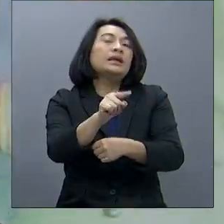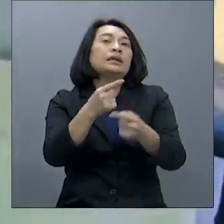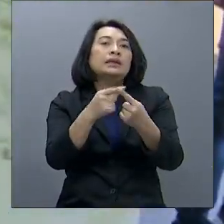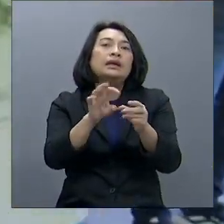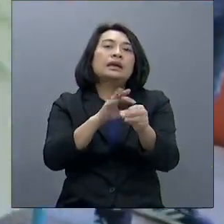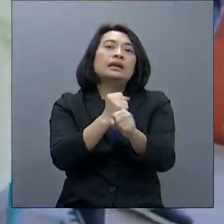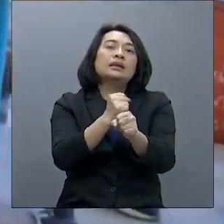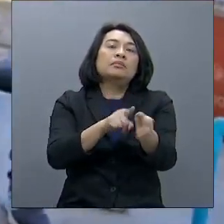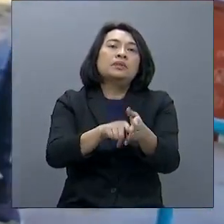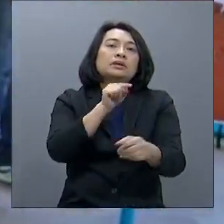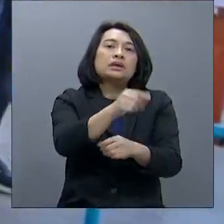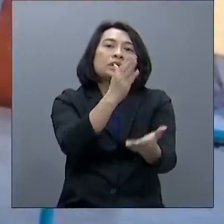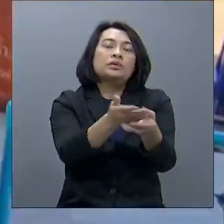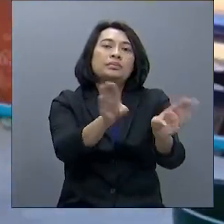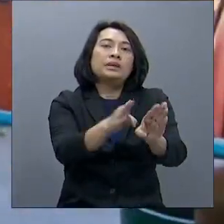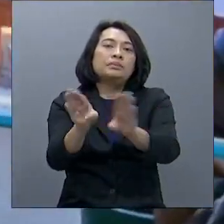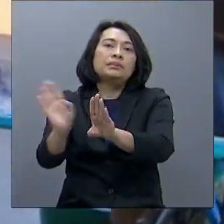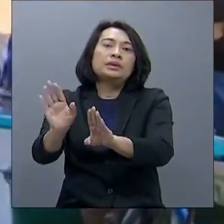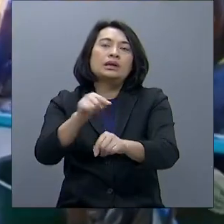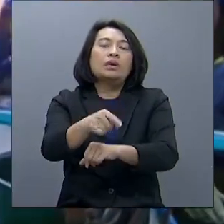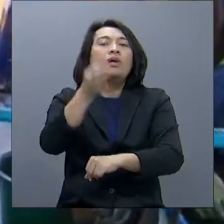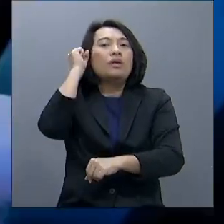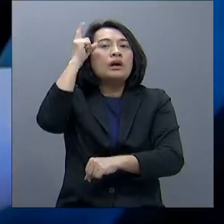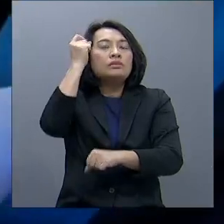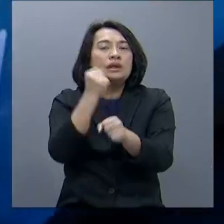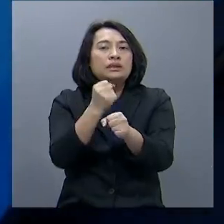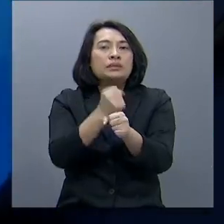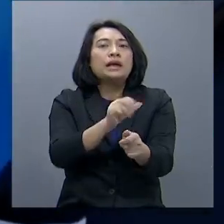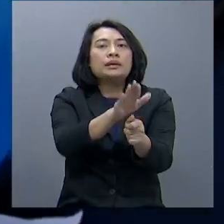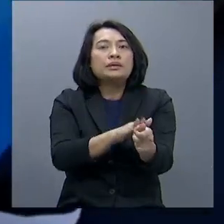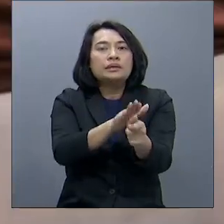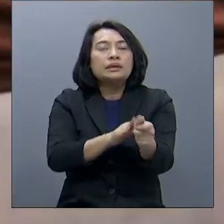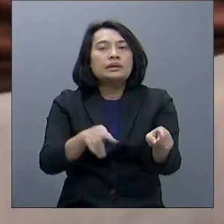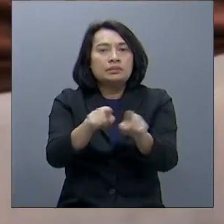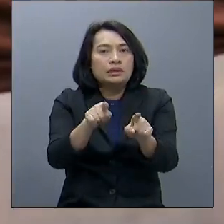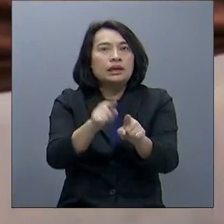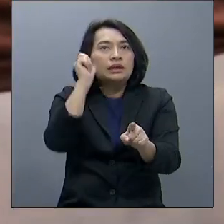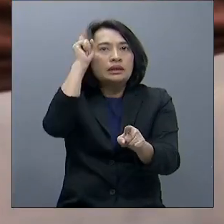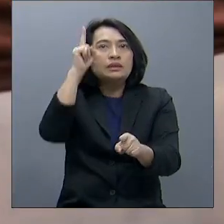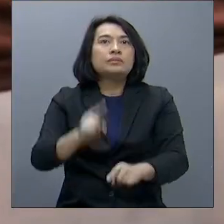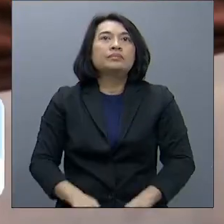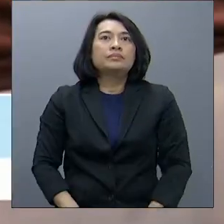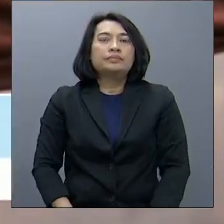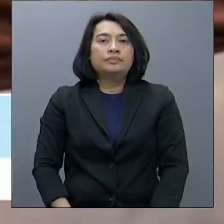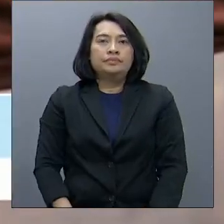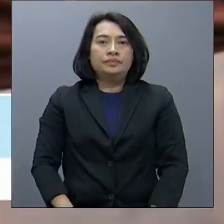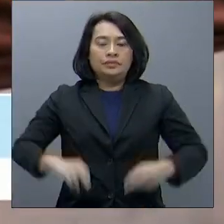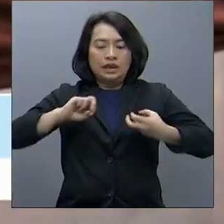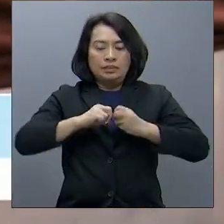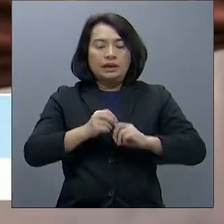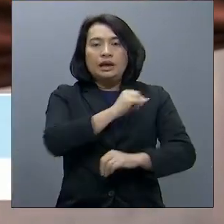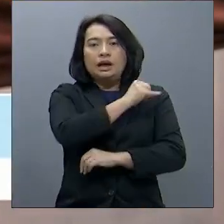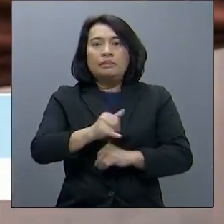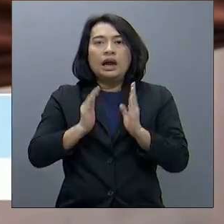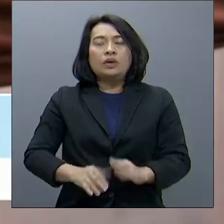รือต้องการให้สั่งปิดเพราะเห็นใจคนทำมาหากินเหมือนกันค่ะ มันส่งผลกระทบกับลูกค้าบางทีลูกค้าเข้